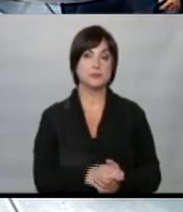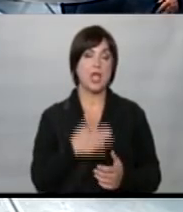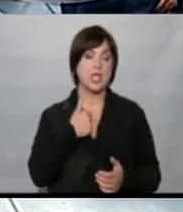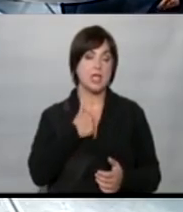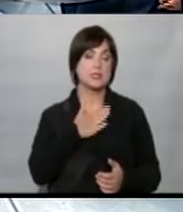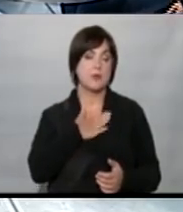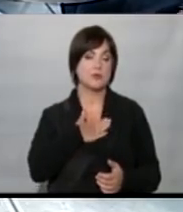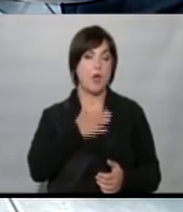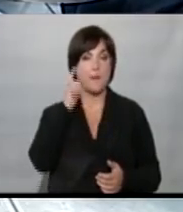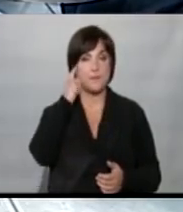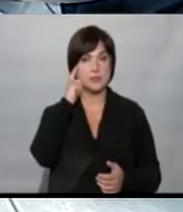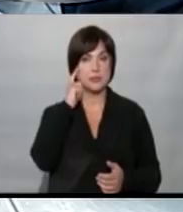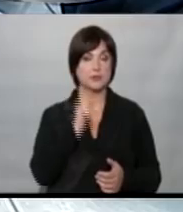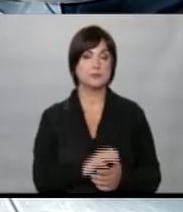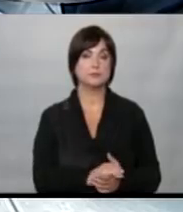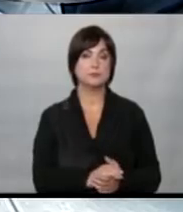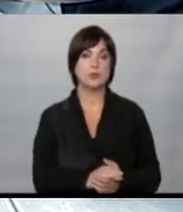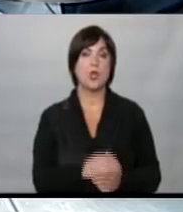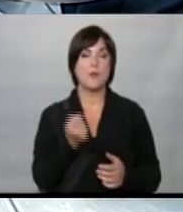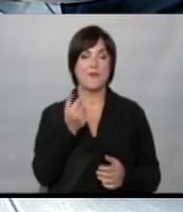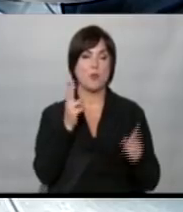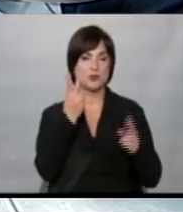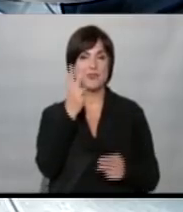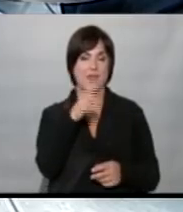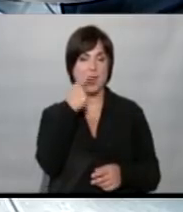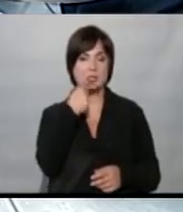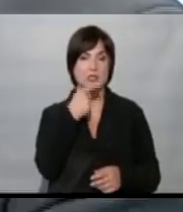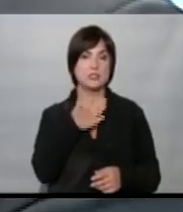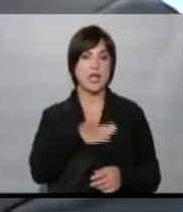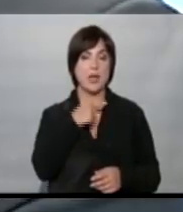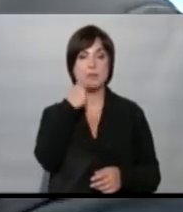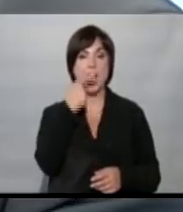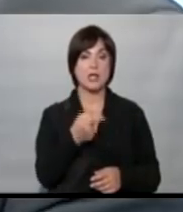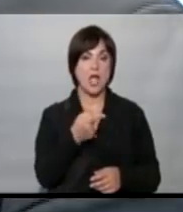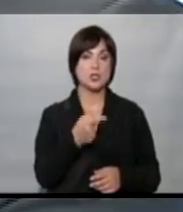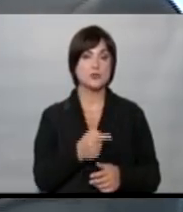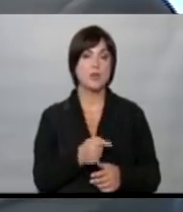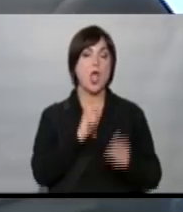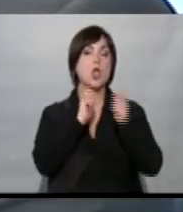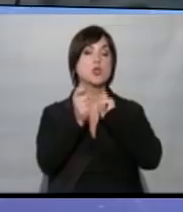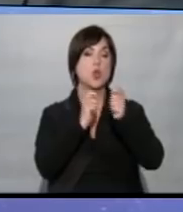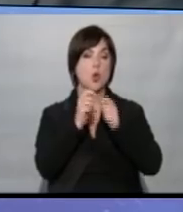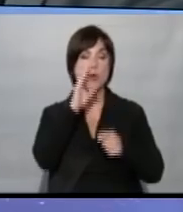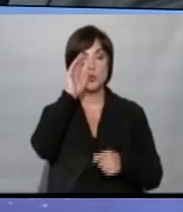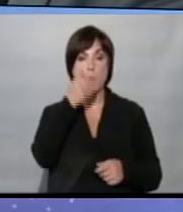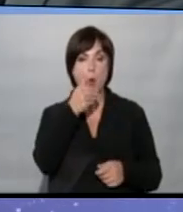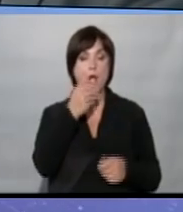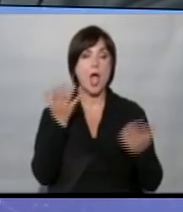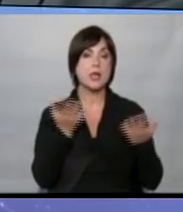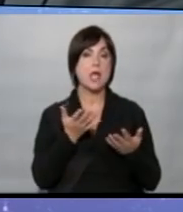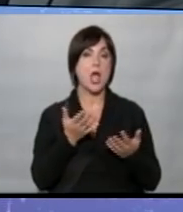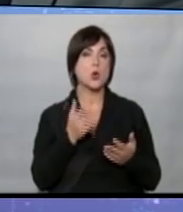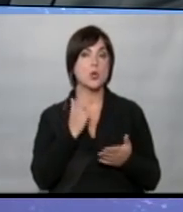видување. Не, уште две реченици. Сакав да кажам дека договорот со Бугарија, како